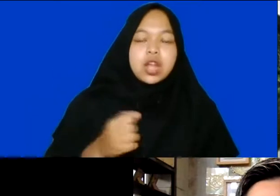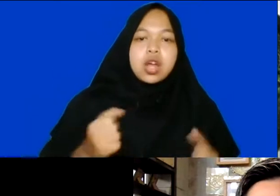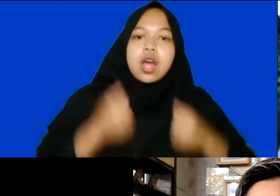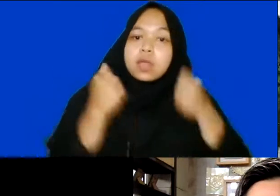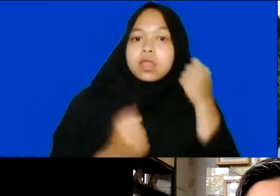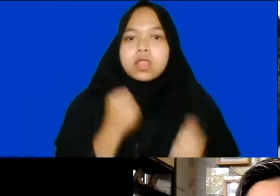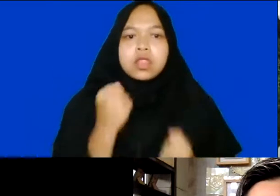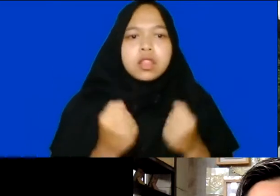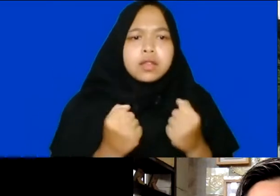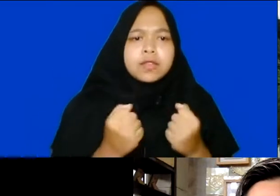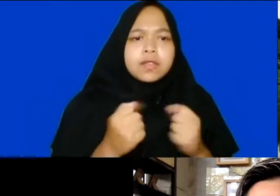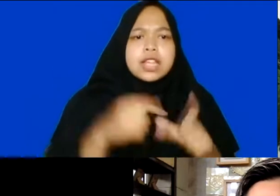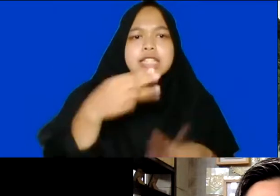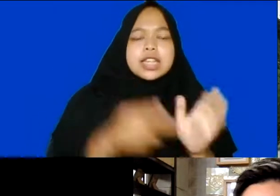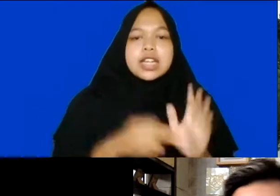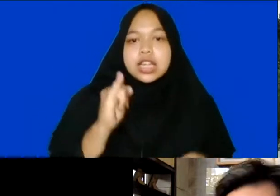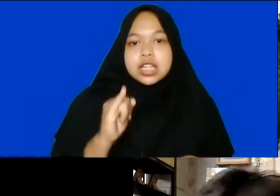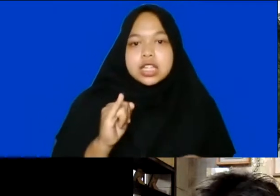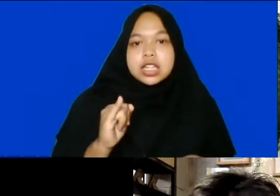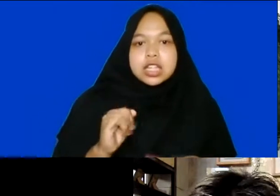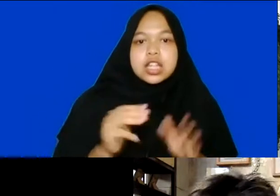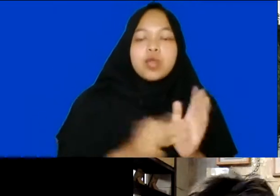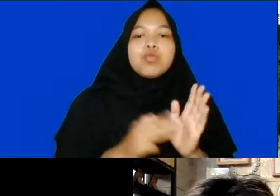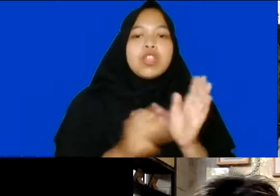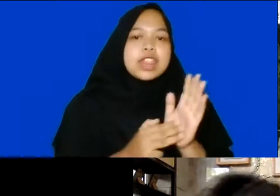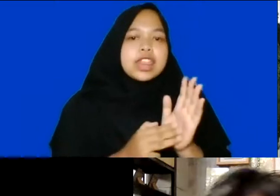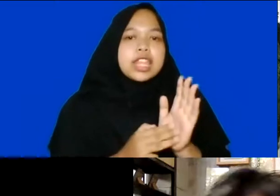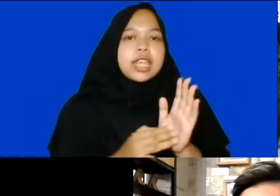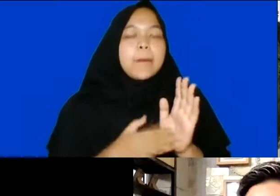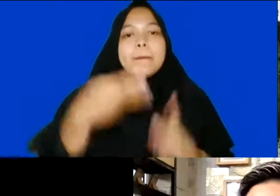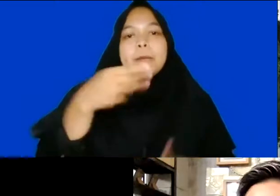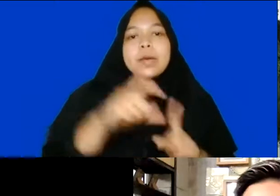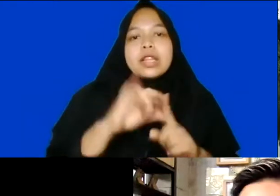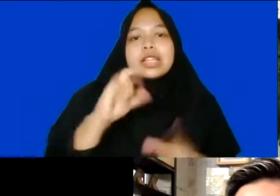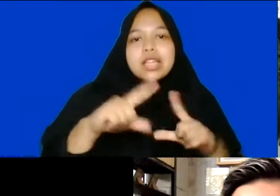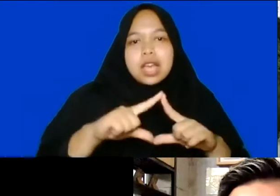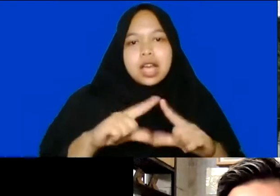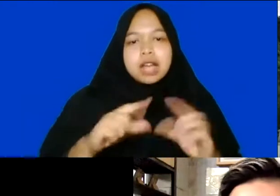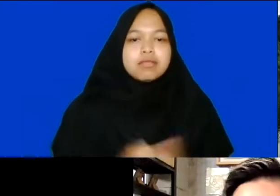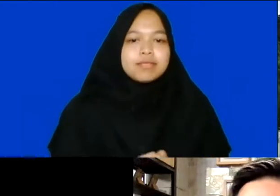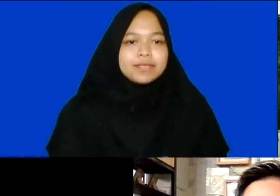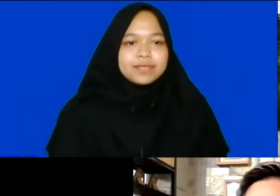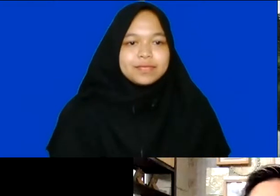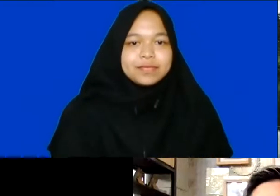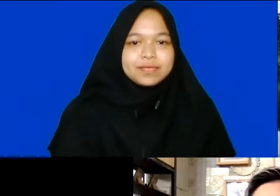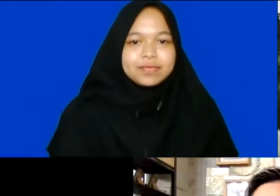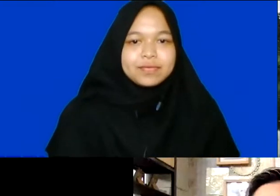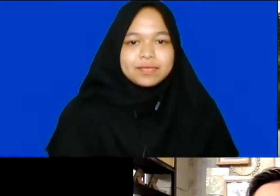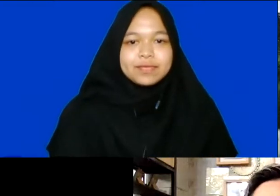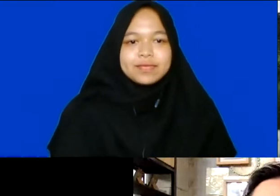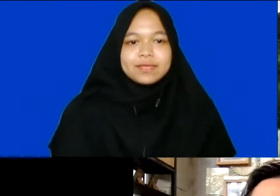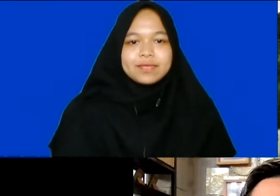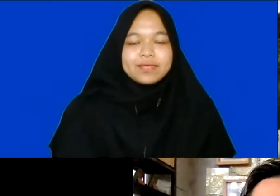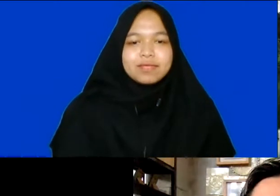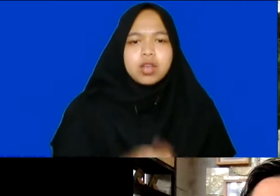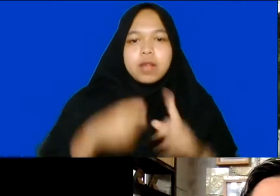multimedia, jadi selain memiliki usaha hospit, ternyata juga Mas Kire sudah melalang buana ke berbagai macam seni. Karyanya